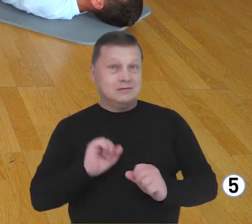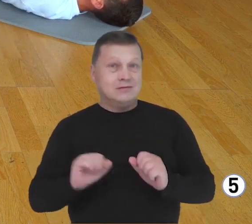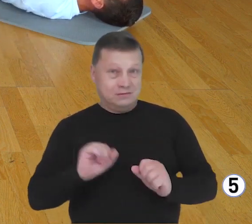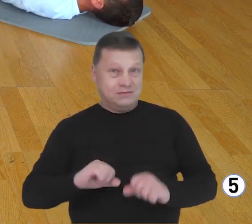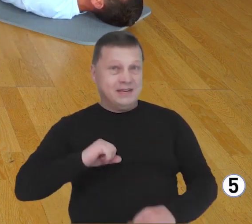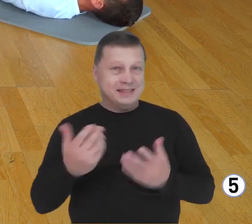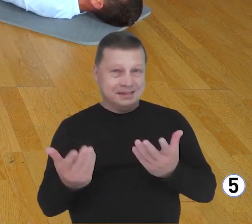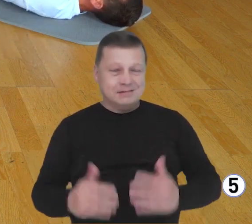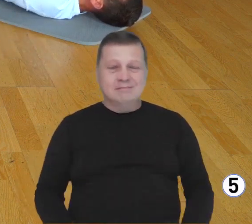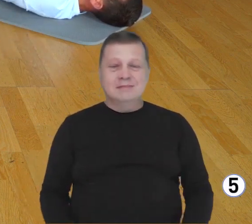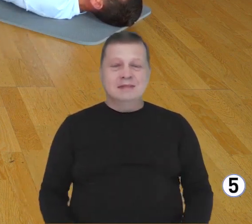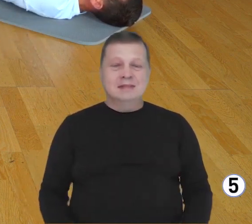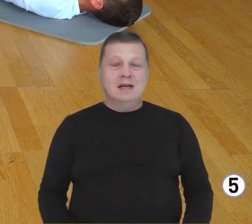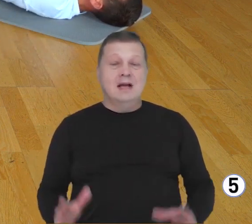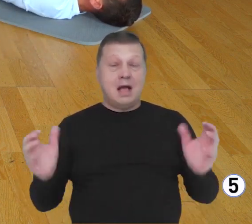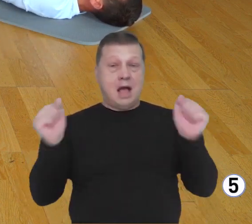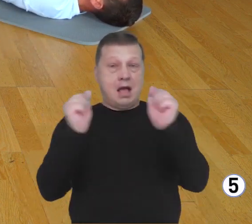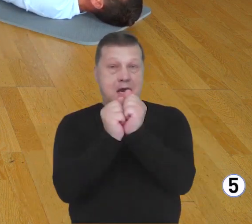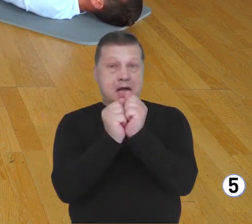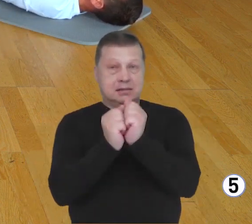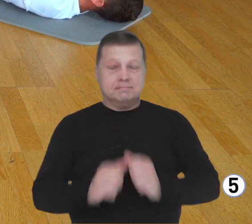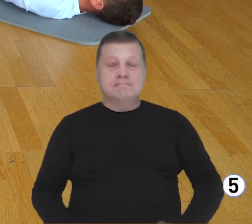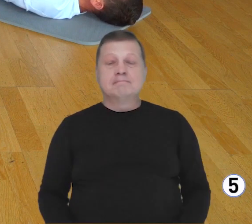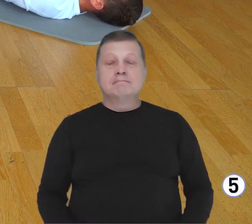kolejne ćwiczenie. Łączymy razem